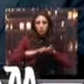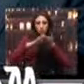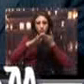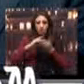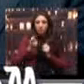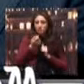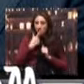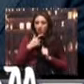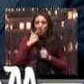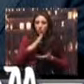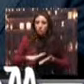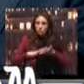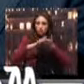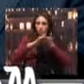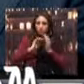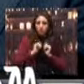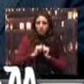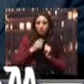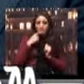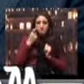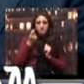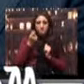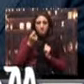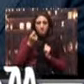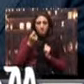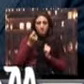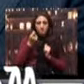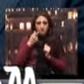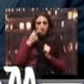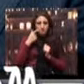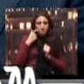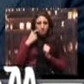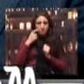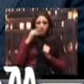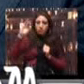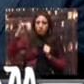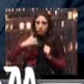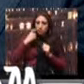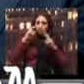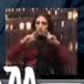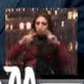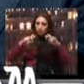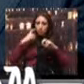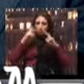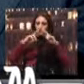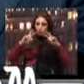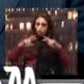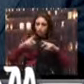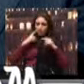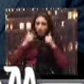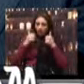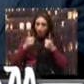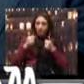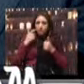وعلاجات طبية، وبدون أي مشاكل بنستقبلها وبنفحصها ونشخصها، وليها